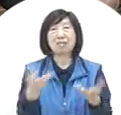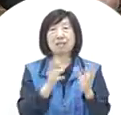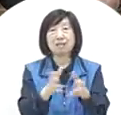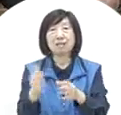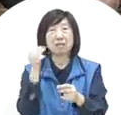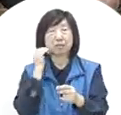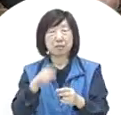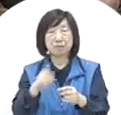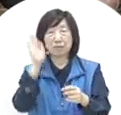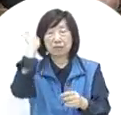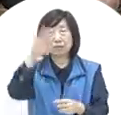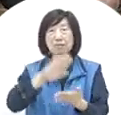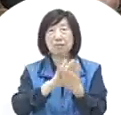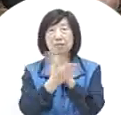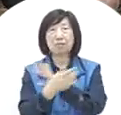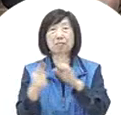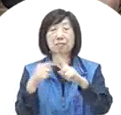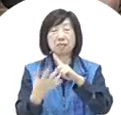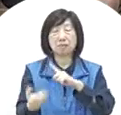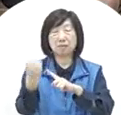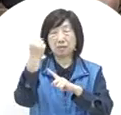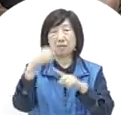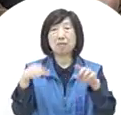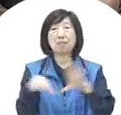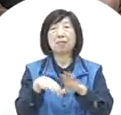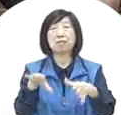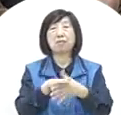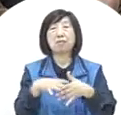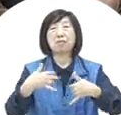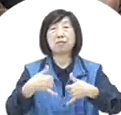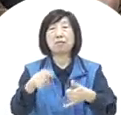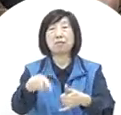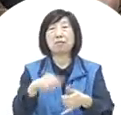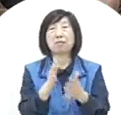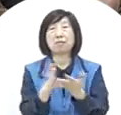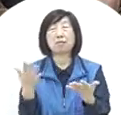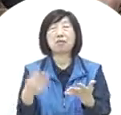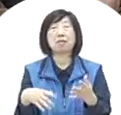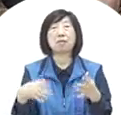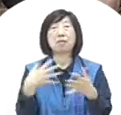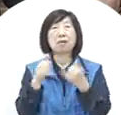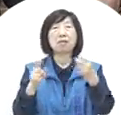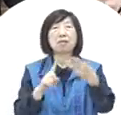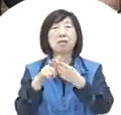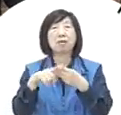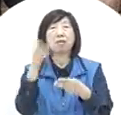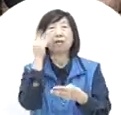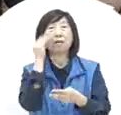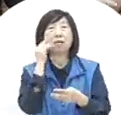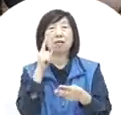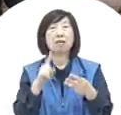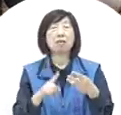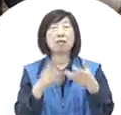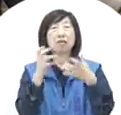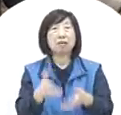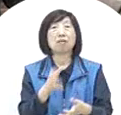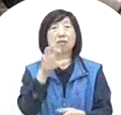成为人权文化廊道，成为民主教育文化观光的重镇，您觉得好不好？ 这个要